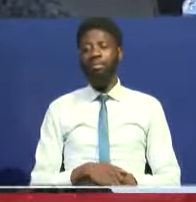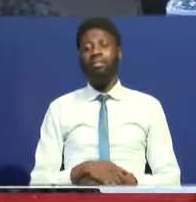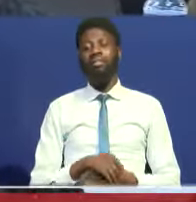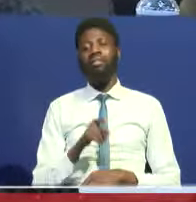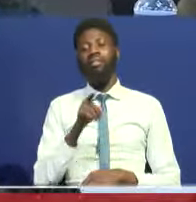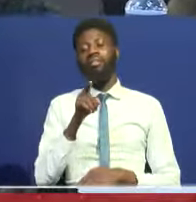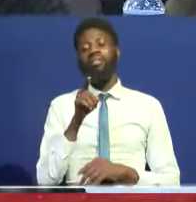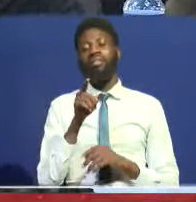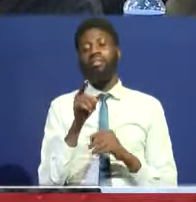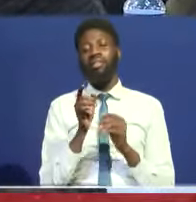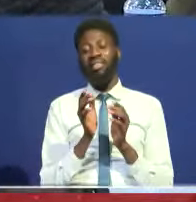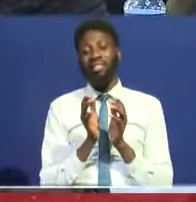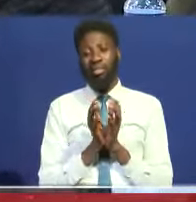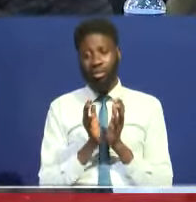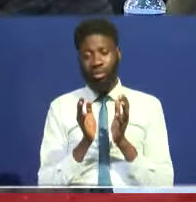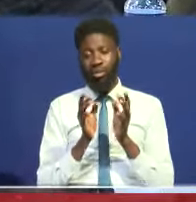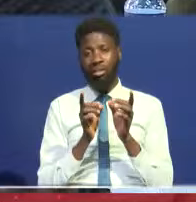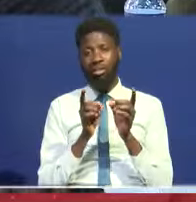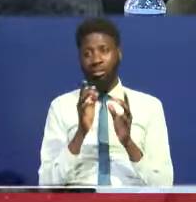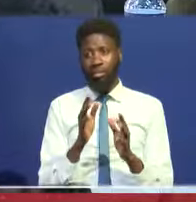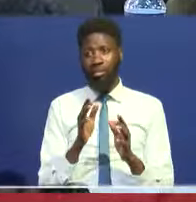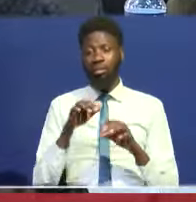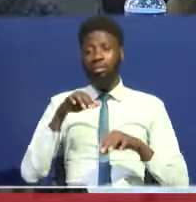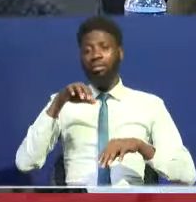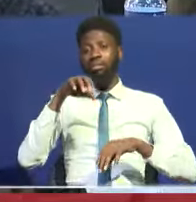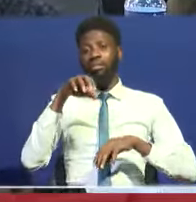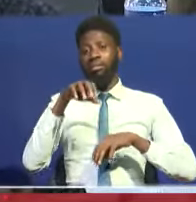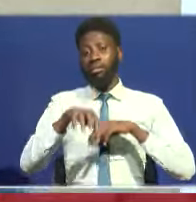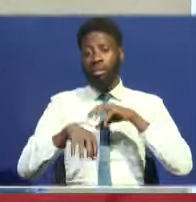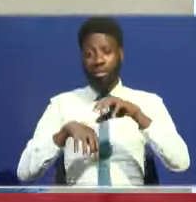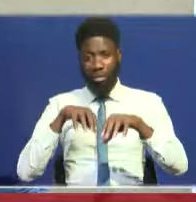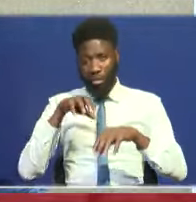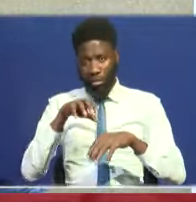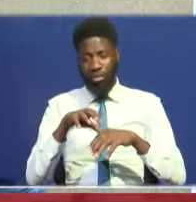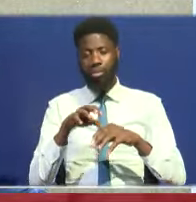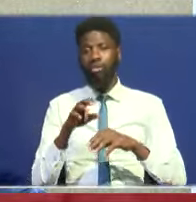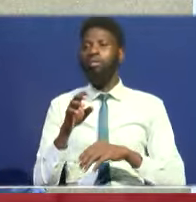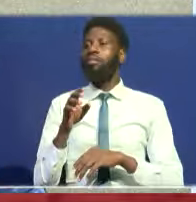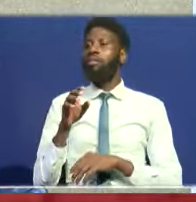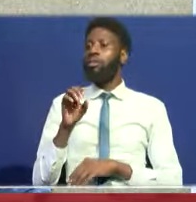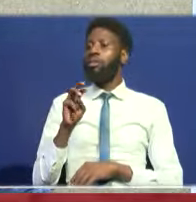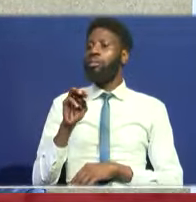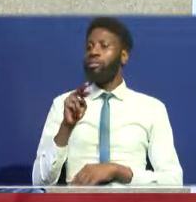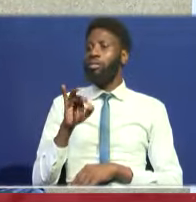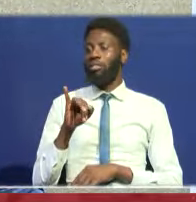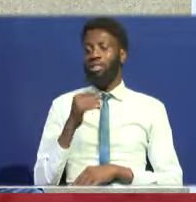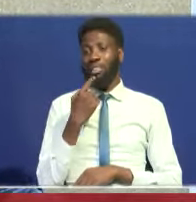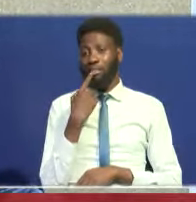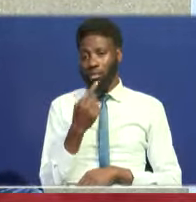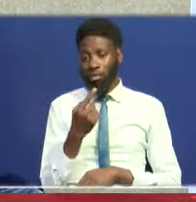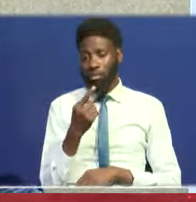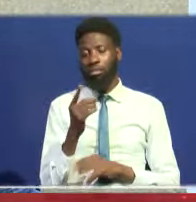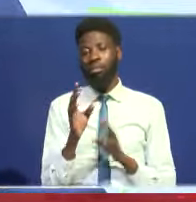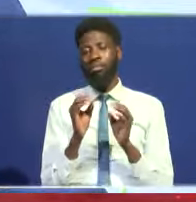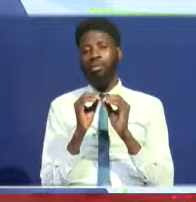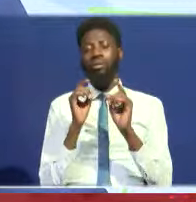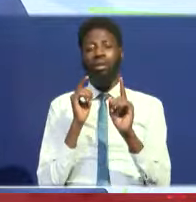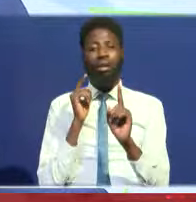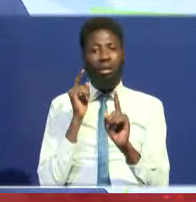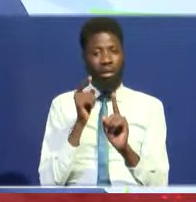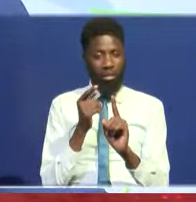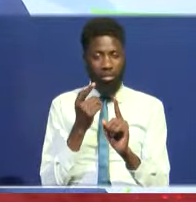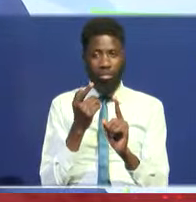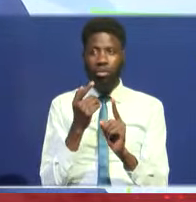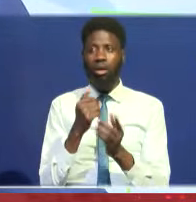kuhusu wanyamapori Patrick Omondi alisema lengo kuu la sensa hiyo itakuwa kubainisha ni kwa kiwango gani idadi ya wanyamapori iliathiriwa